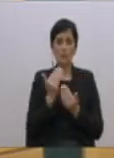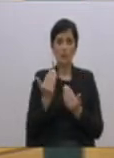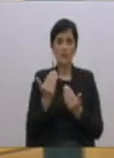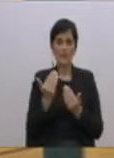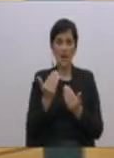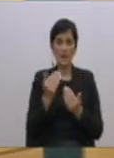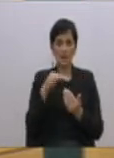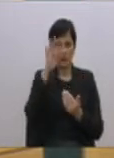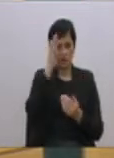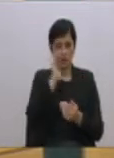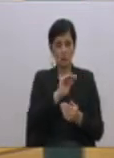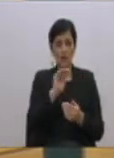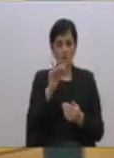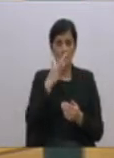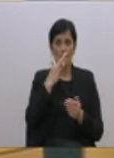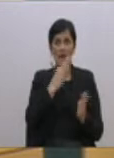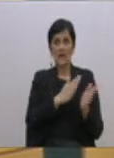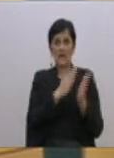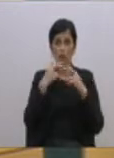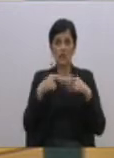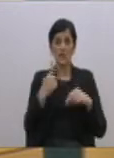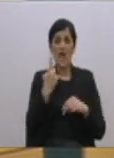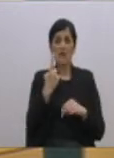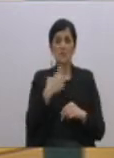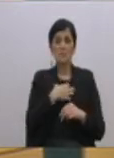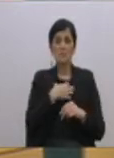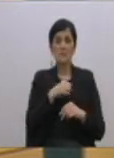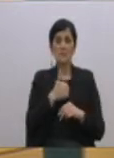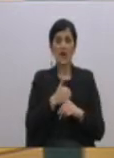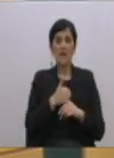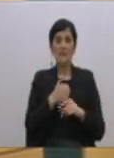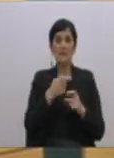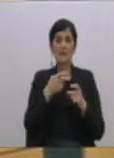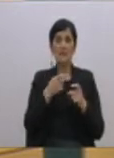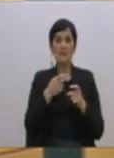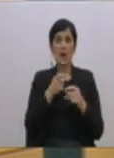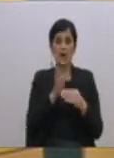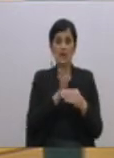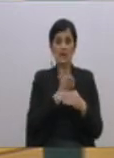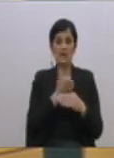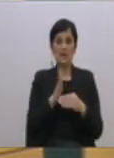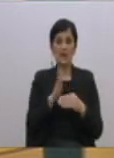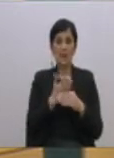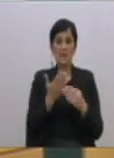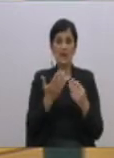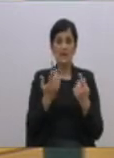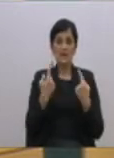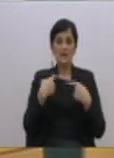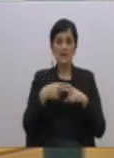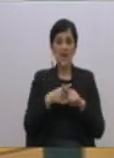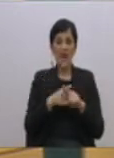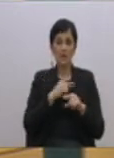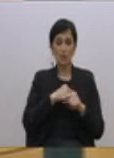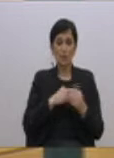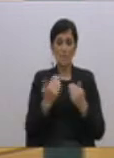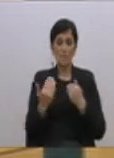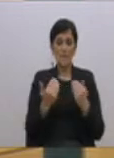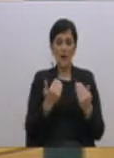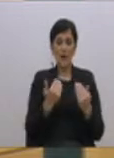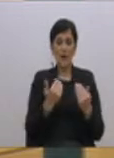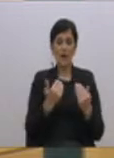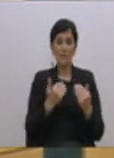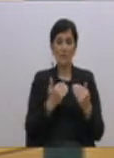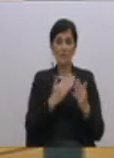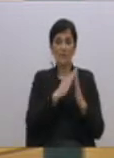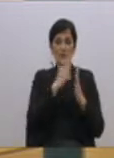ნებართვით შეგახსენებთ და მერე უკვე გადავიდეთ მოხრობლი განხილვაზე. იარაღის დაყოფა მოხდება ტექნიკური მახასიათებლების მიხედვით, კერძოდ